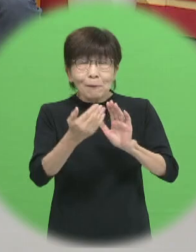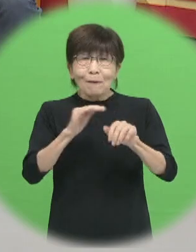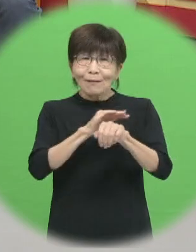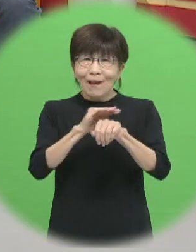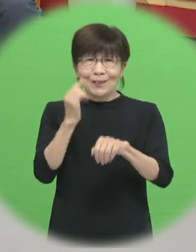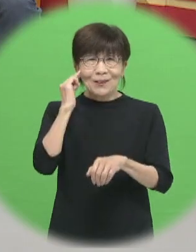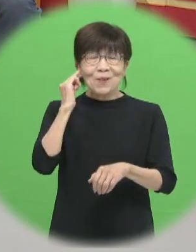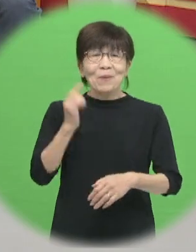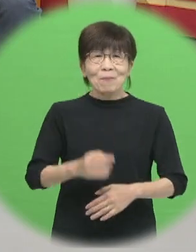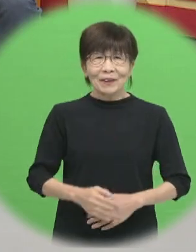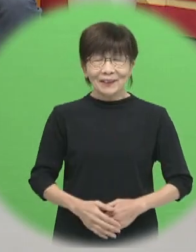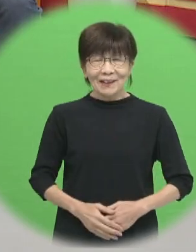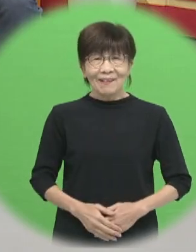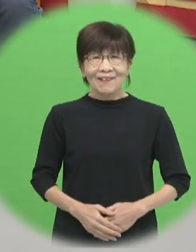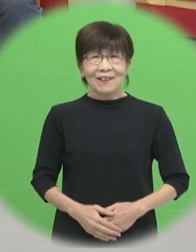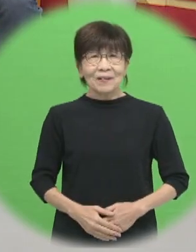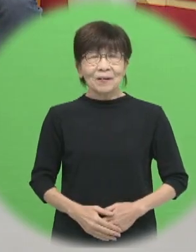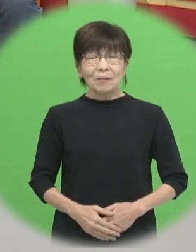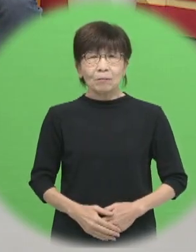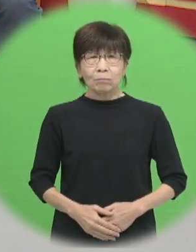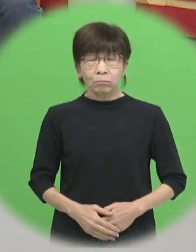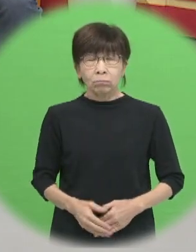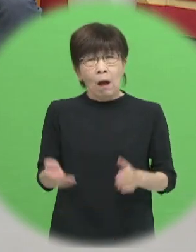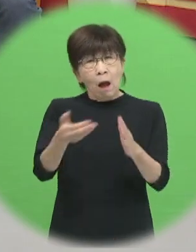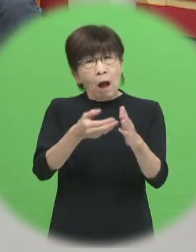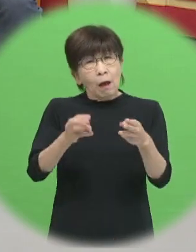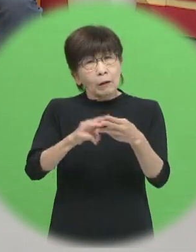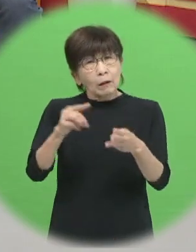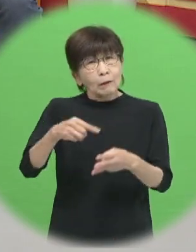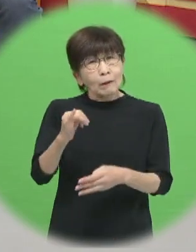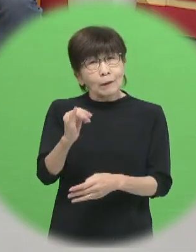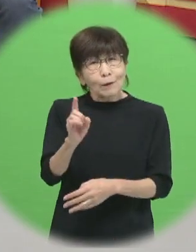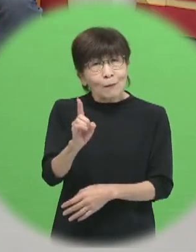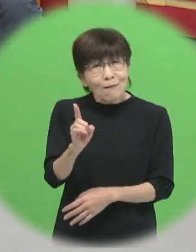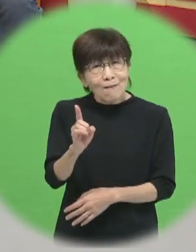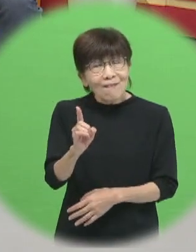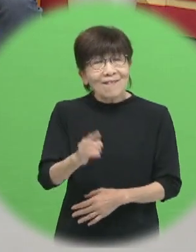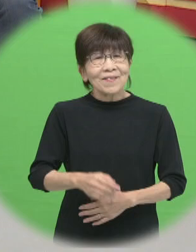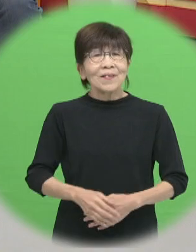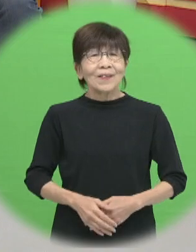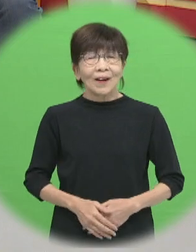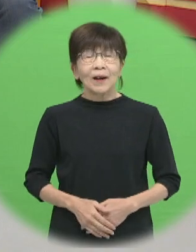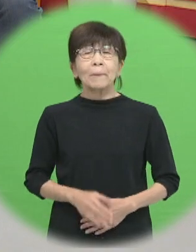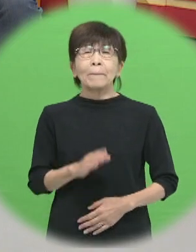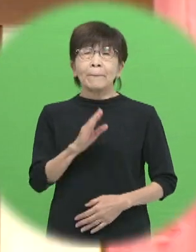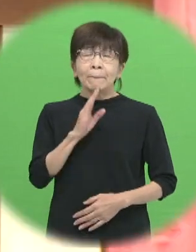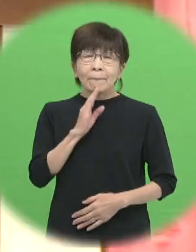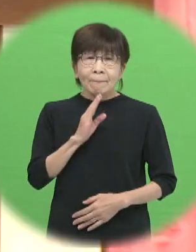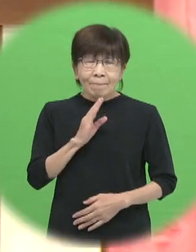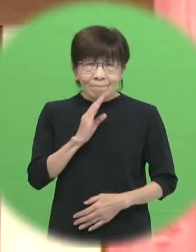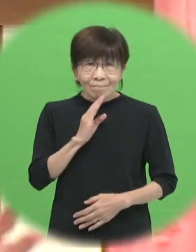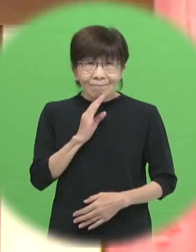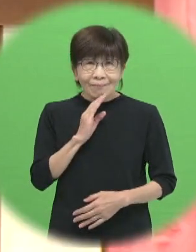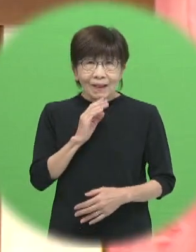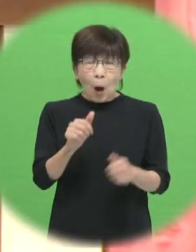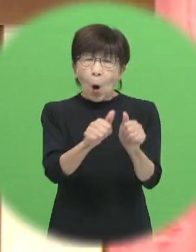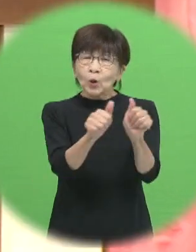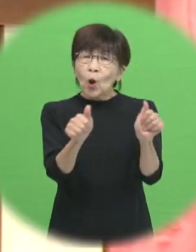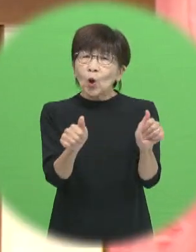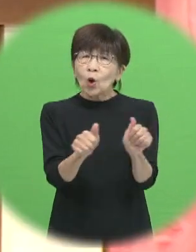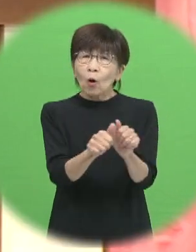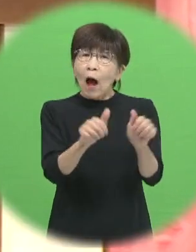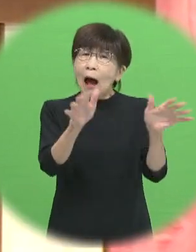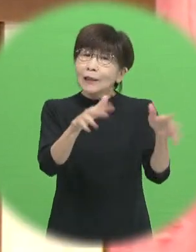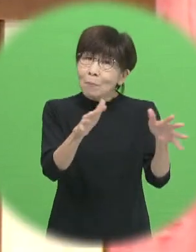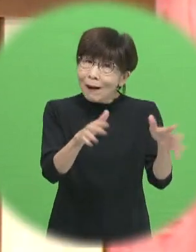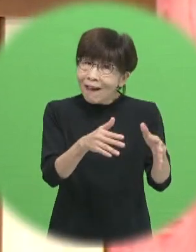ました、 そうですよね。池田さんはいかがでした？ そうですね、あの例えば男の子集まれと